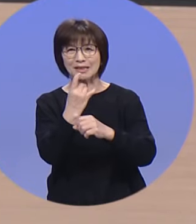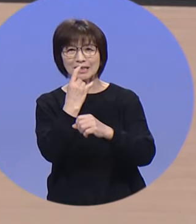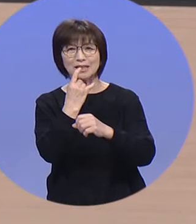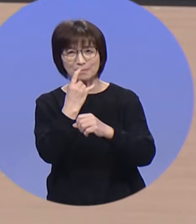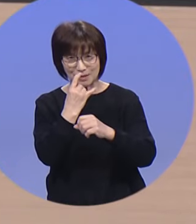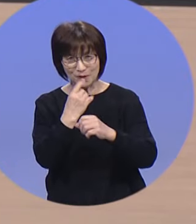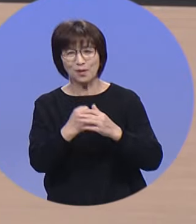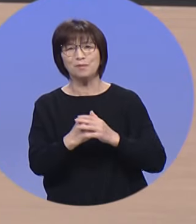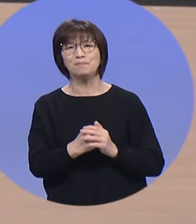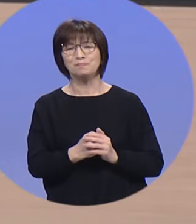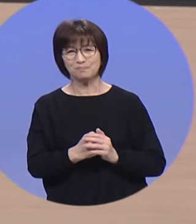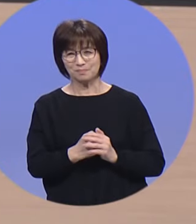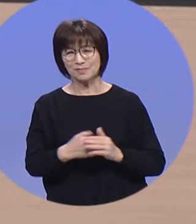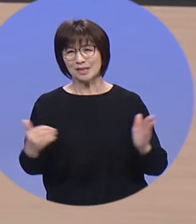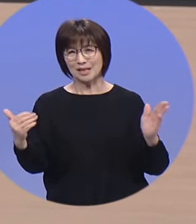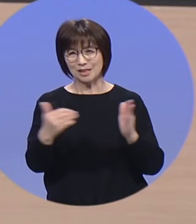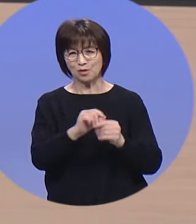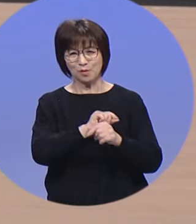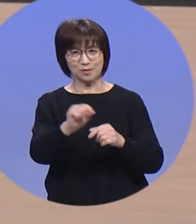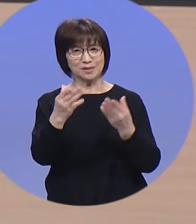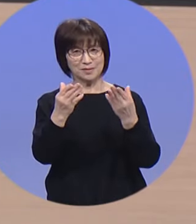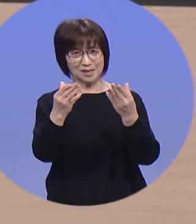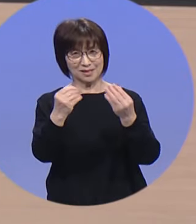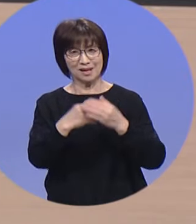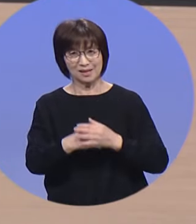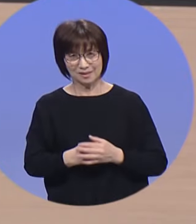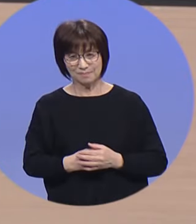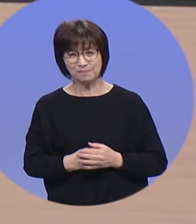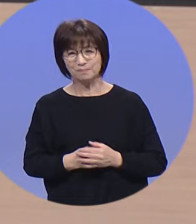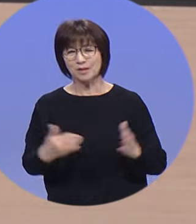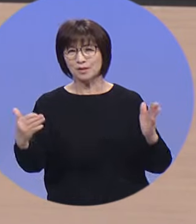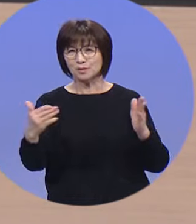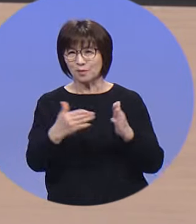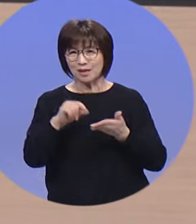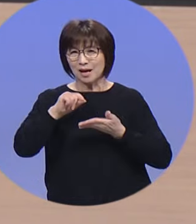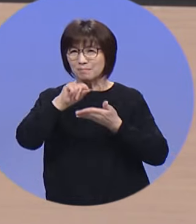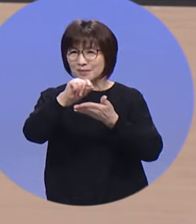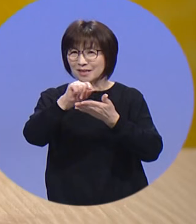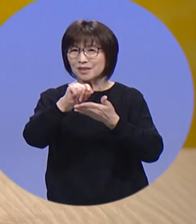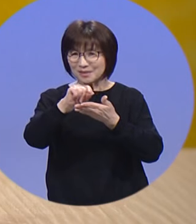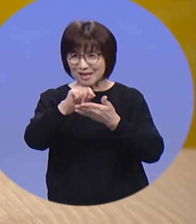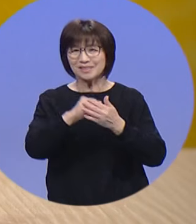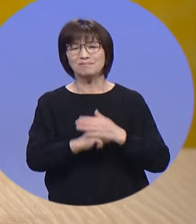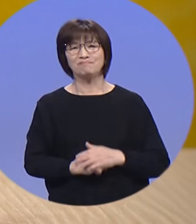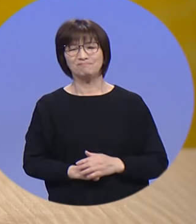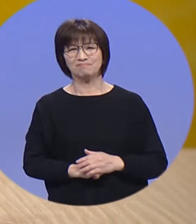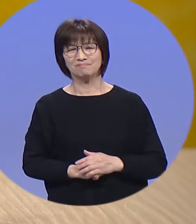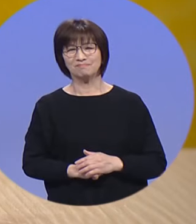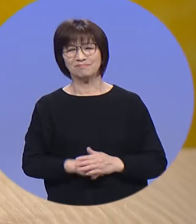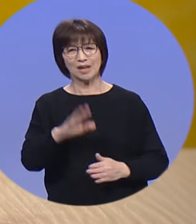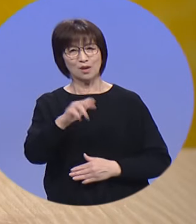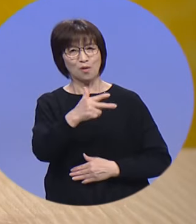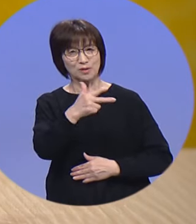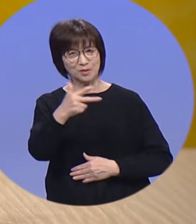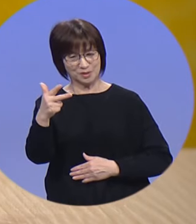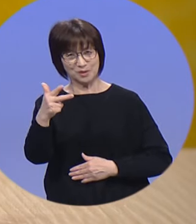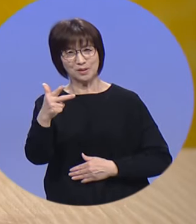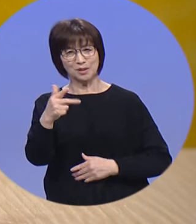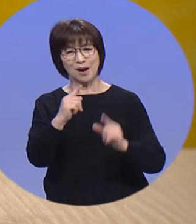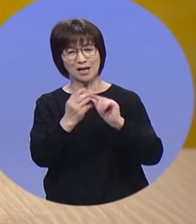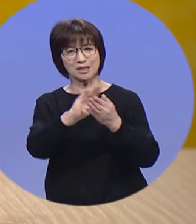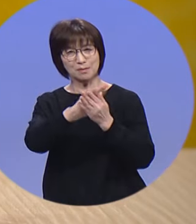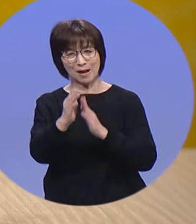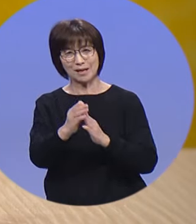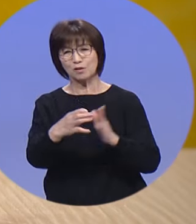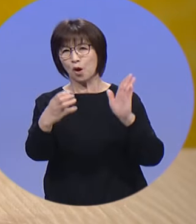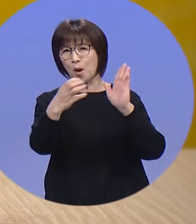ましょう。以上、特集でした。それではプレゼントです。 今週は千葉県